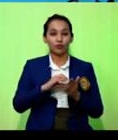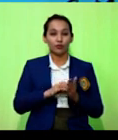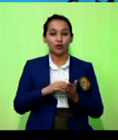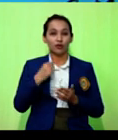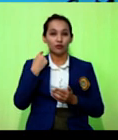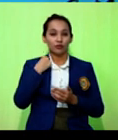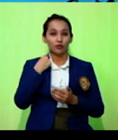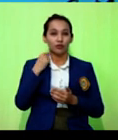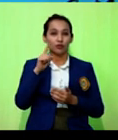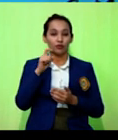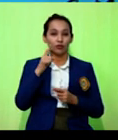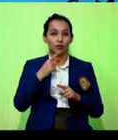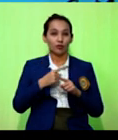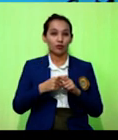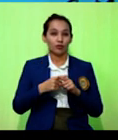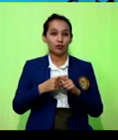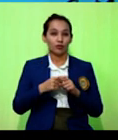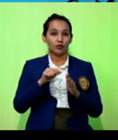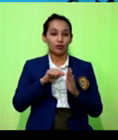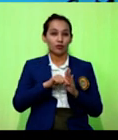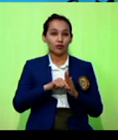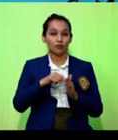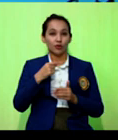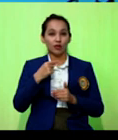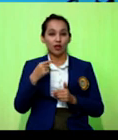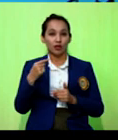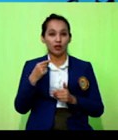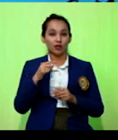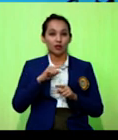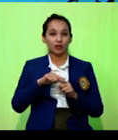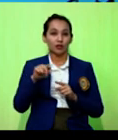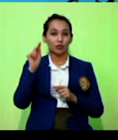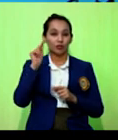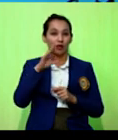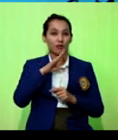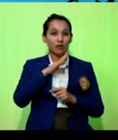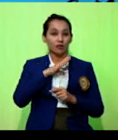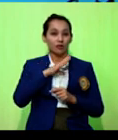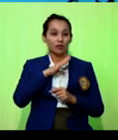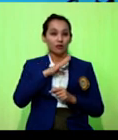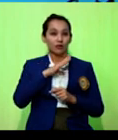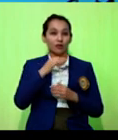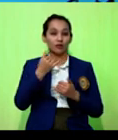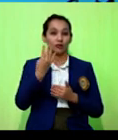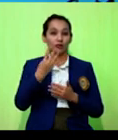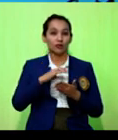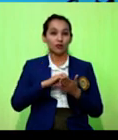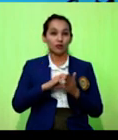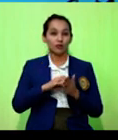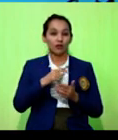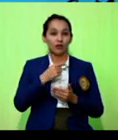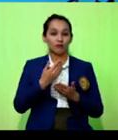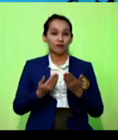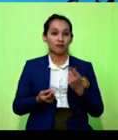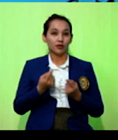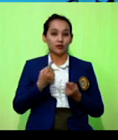100 ichida qo'shib ayirishni tezda o'rganib oldingiz. Lekin siz hozir 4-sinf sinfsiz. Ayrim